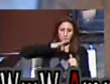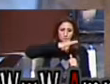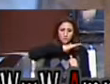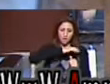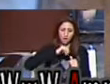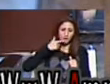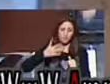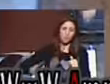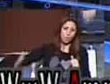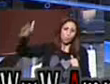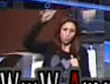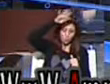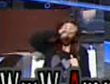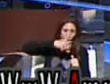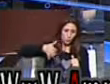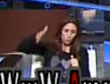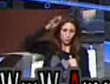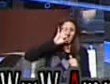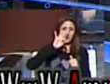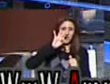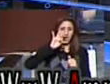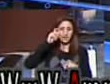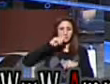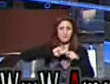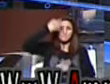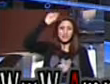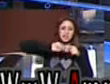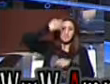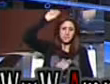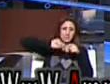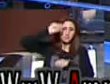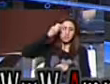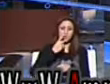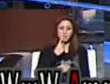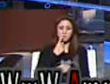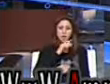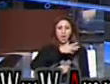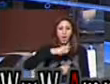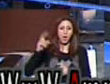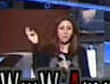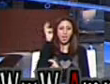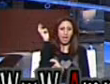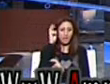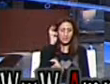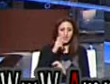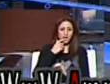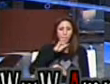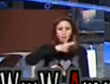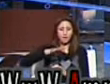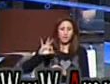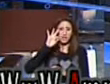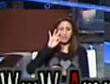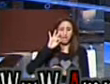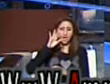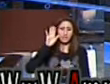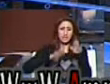البحر المتوسط تتجاوز الثلاث امتار، وكذلك في البحر الاحمر امام الغردقه وشرم الشيخ. الامطار هتوصل